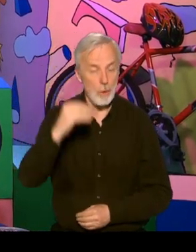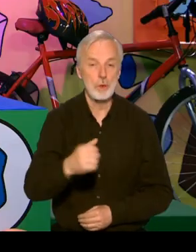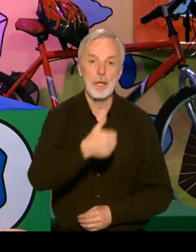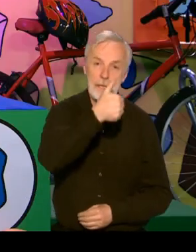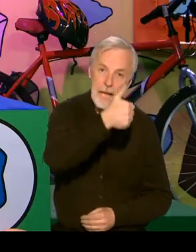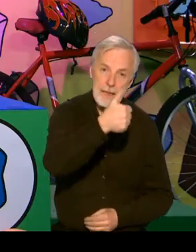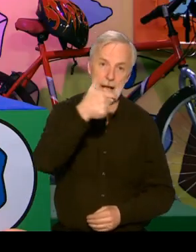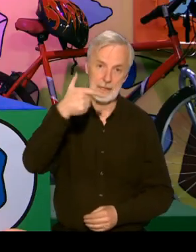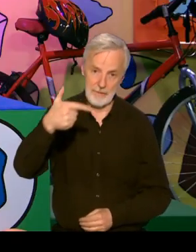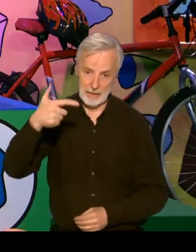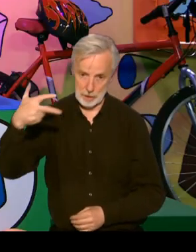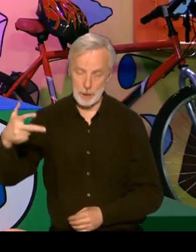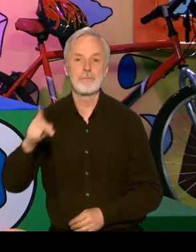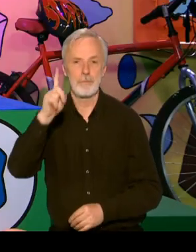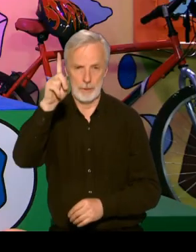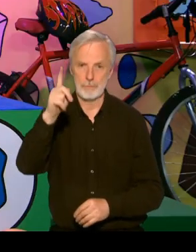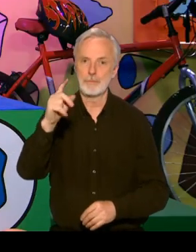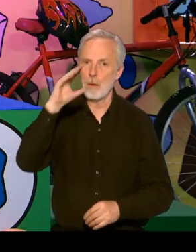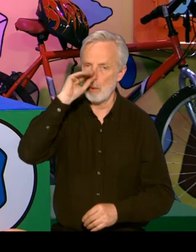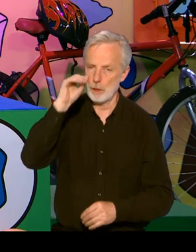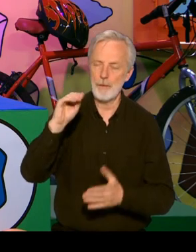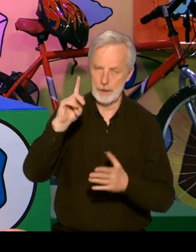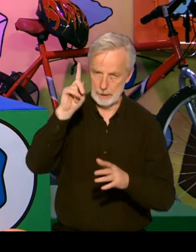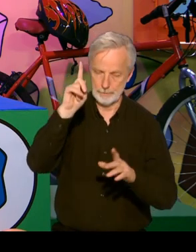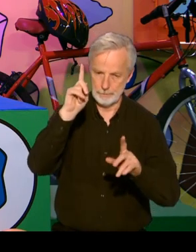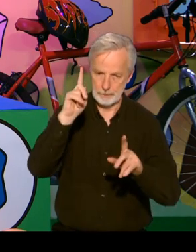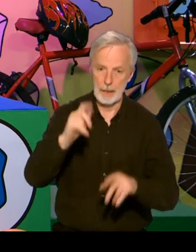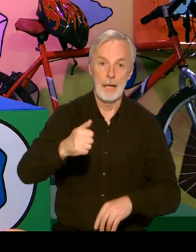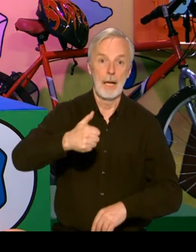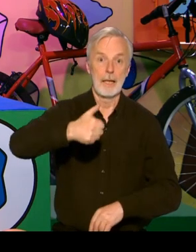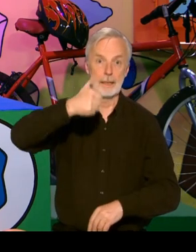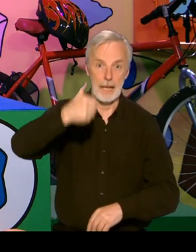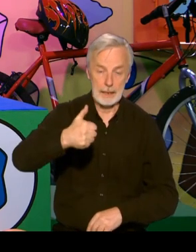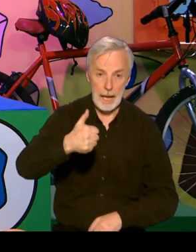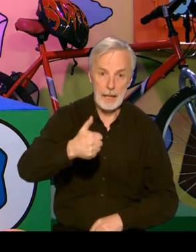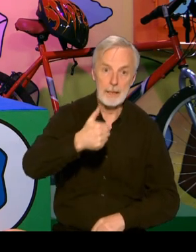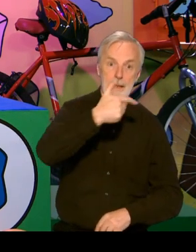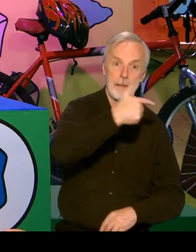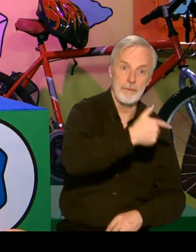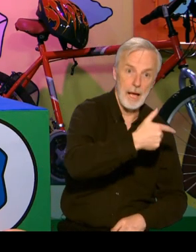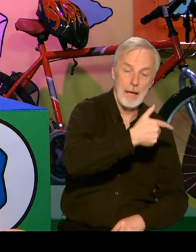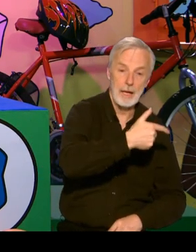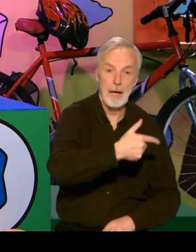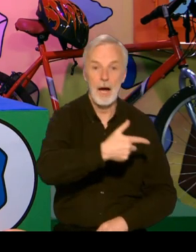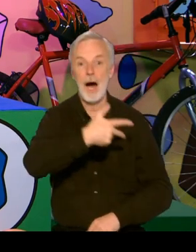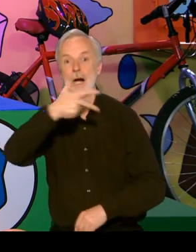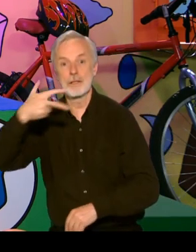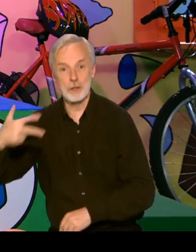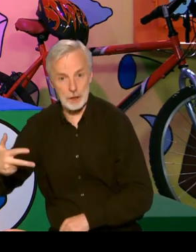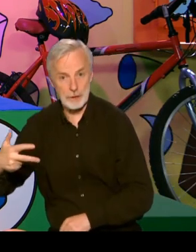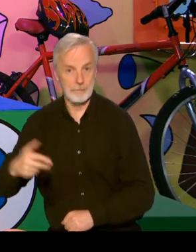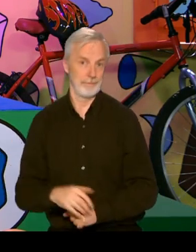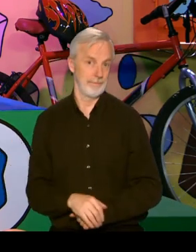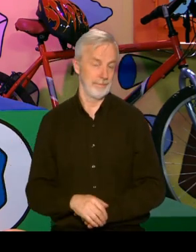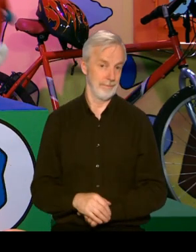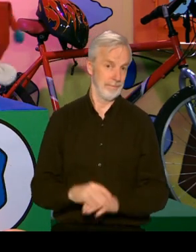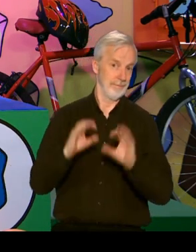tří. Tak, dívejte, jo? A hop jedna, hop dvě a hop